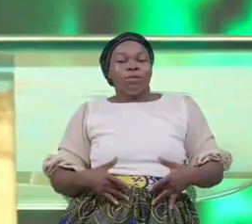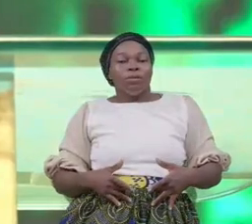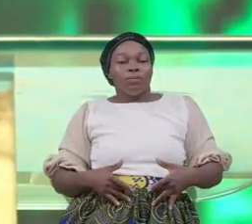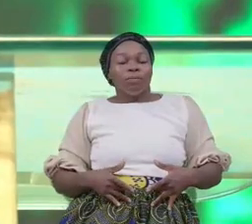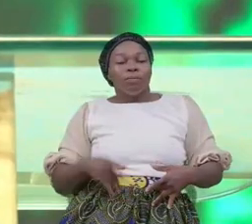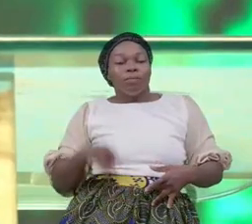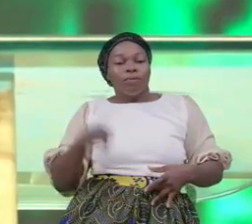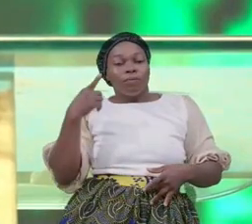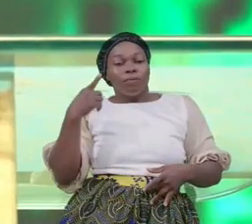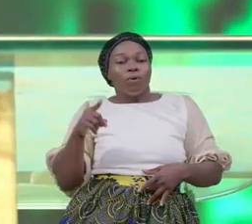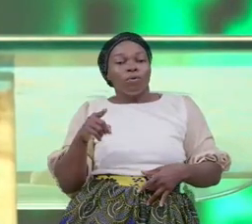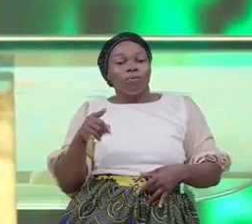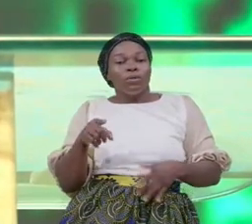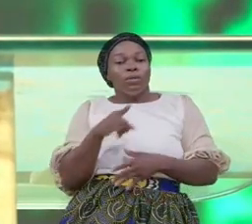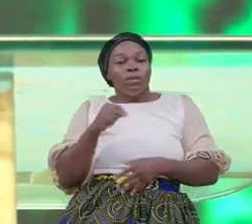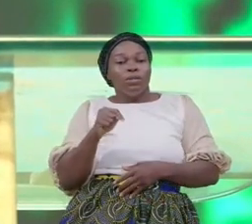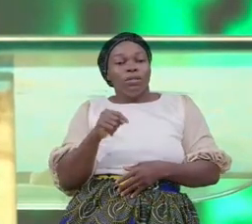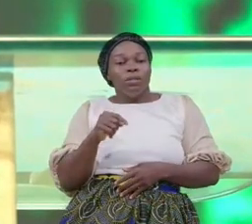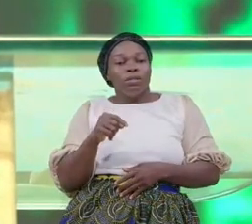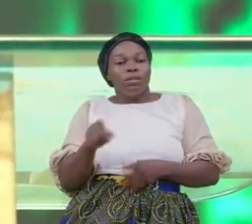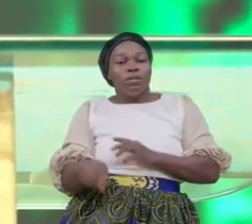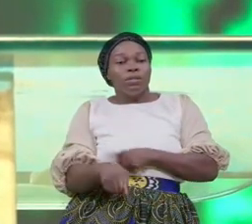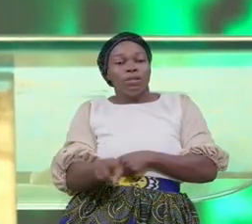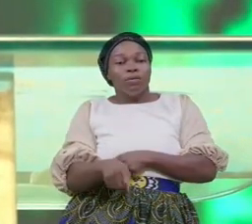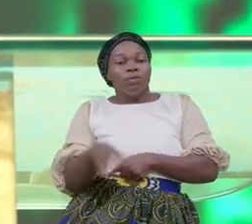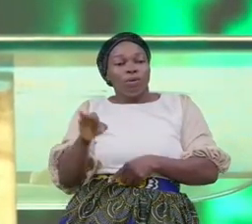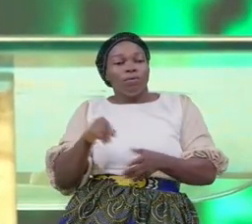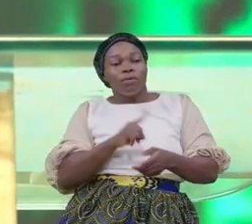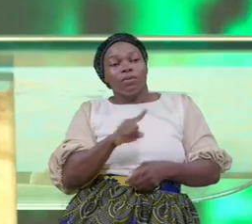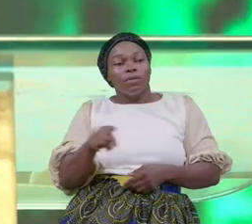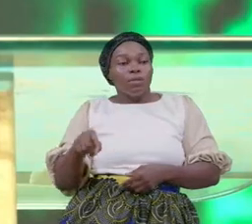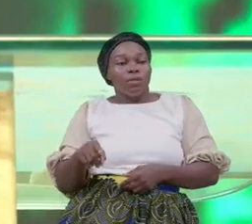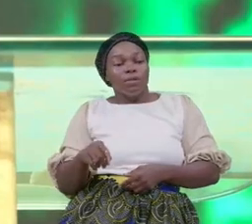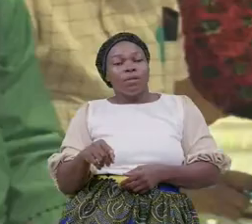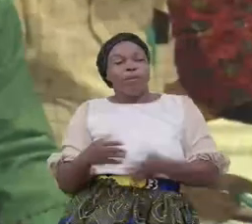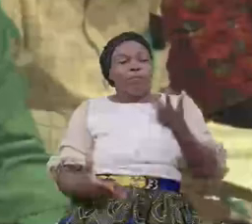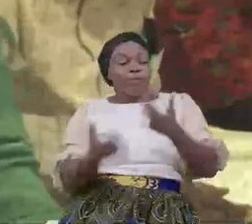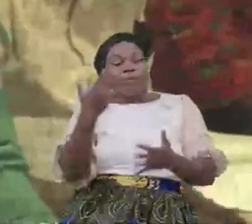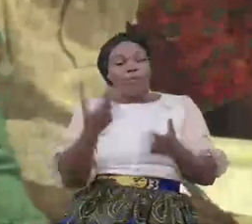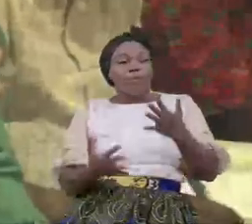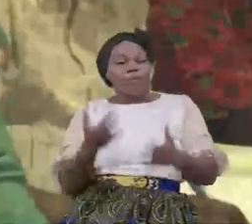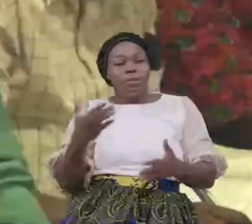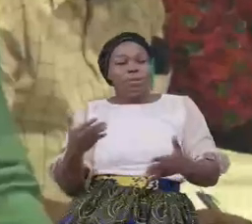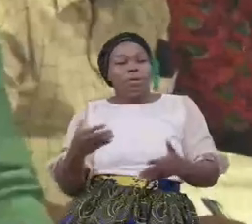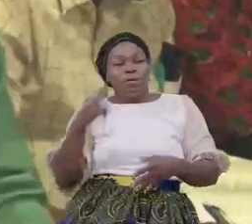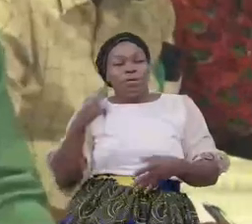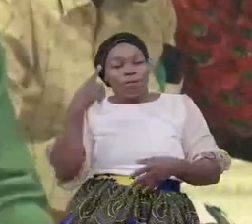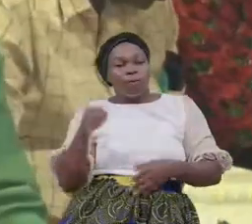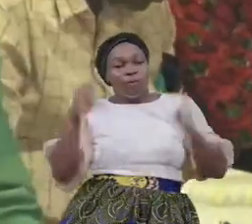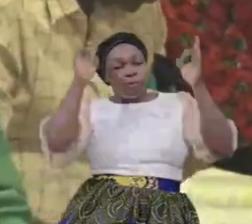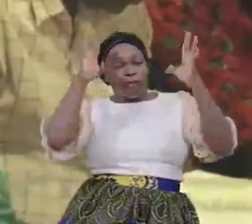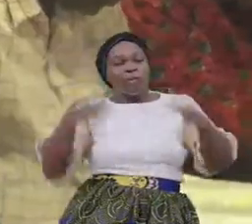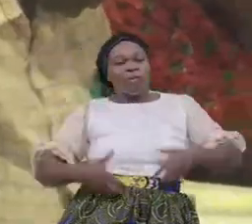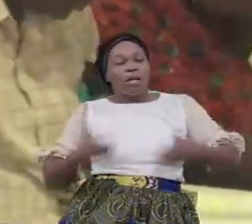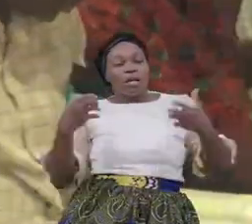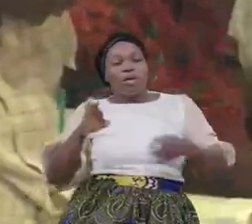devant ces deux bouts de tison fumant, devant la colère de Retsin et de la Syrie et